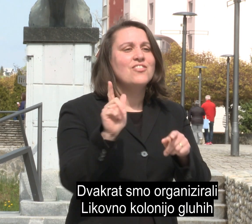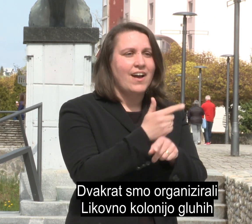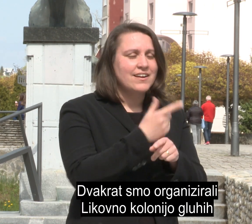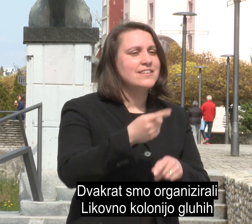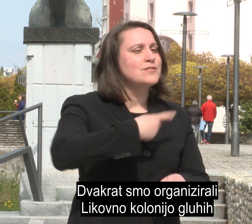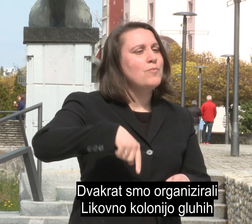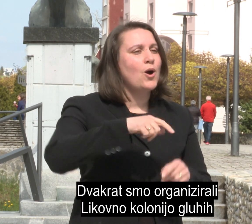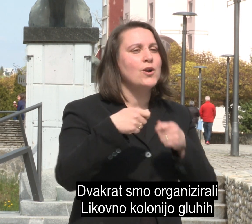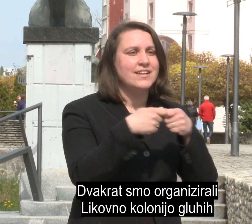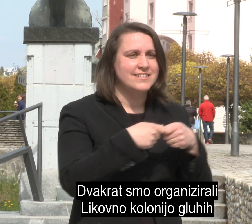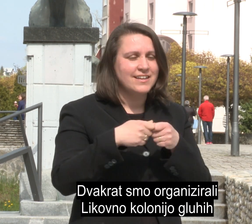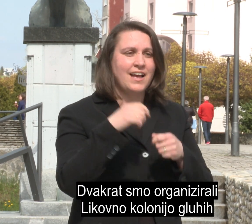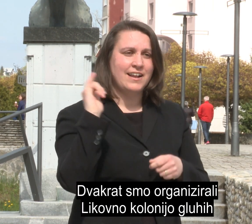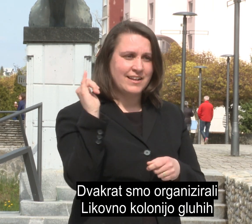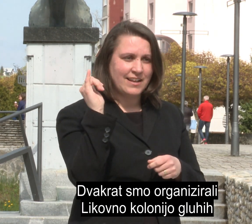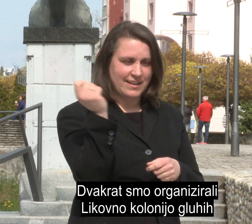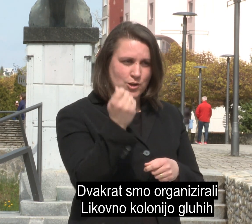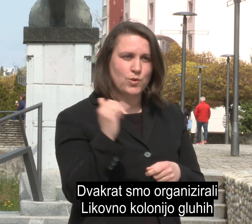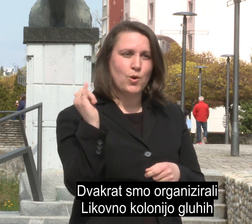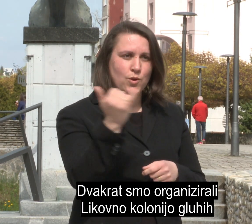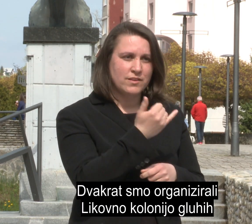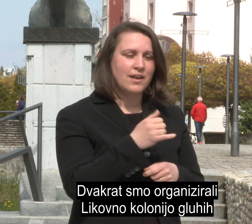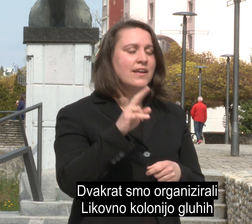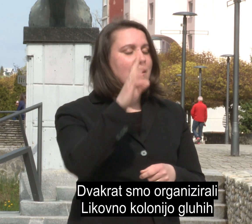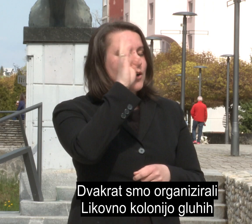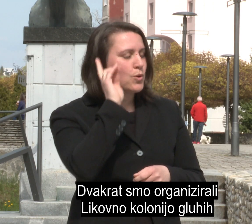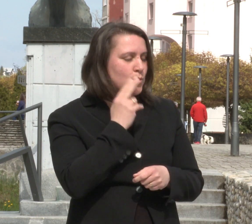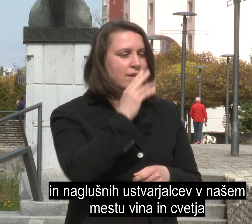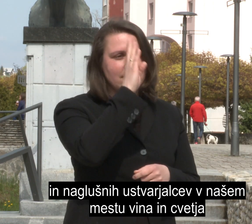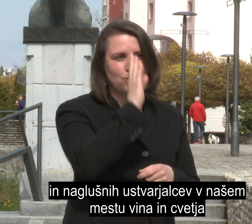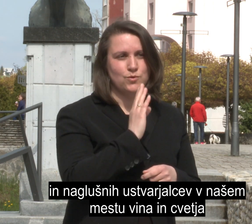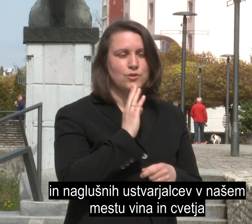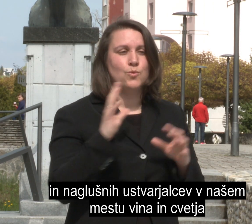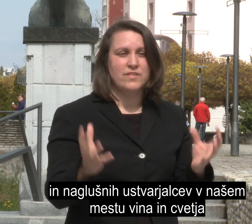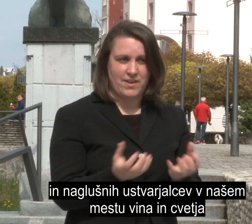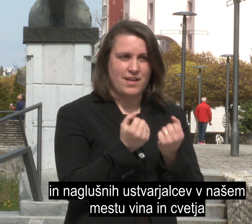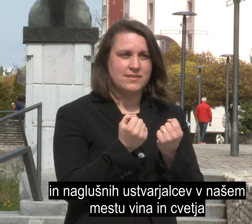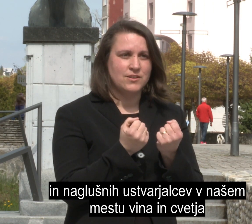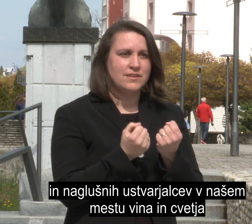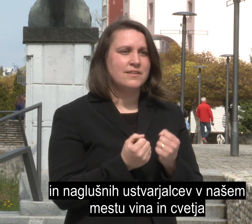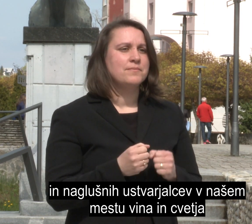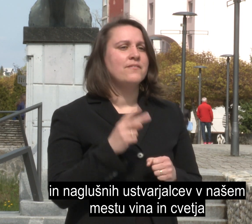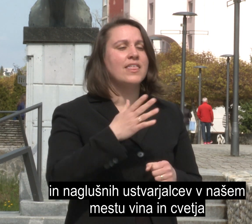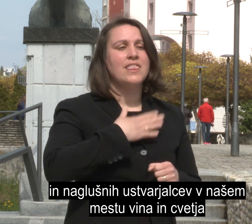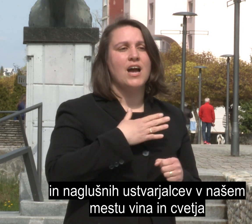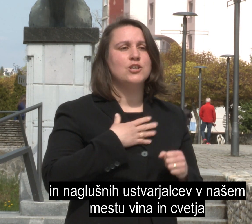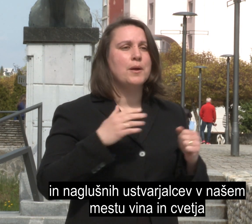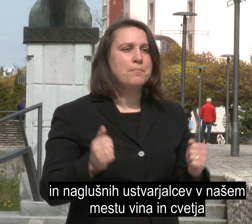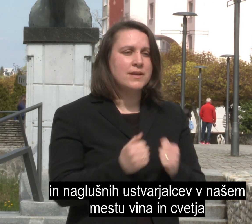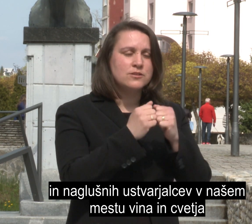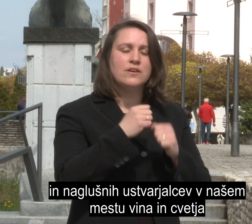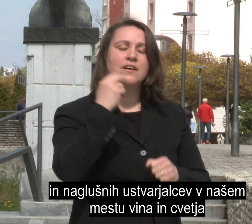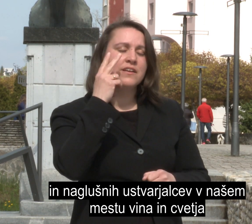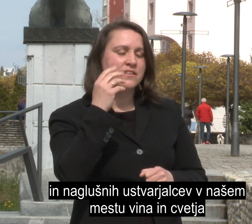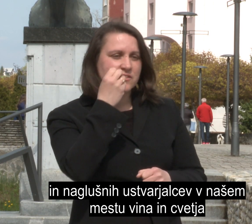Dvakrat smo organizirali likovno kolonijo gluhih in naglušnih ustvarjalcev v našem mestu vina in